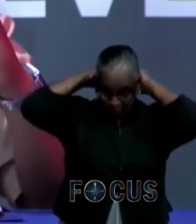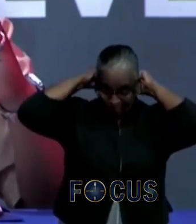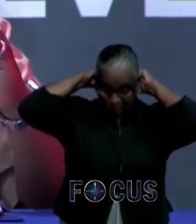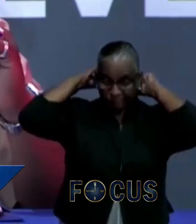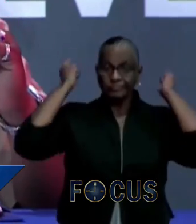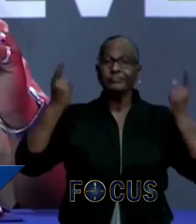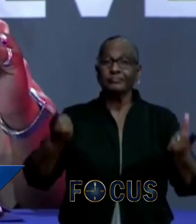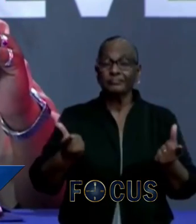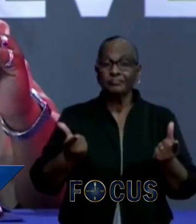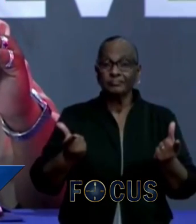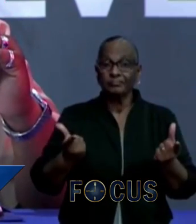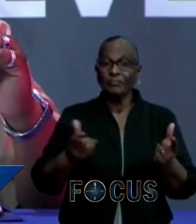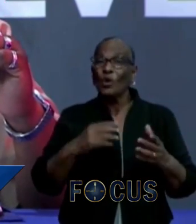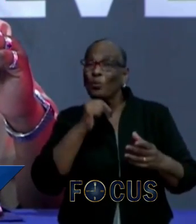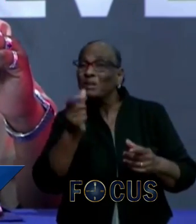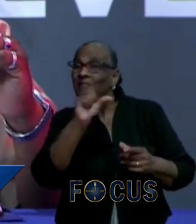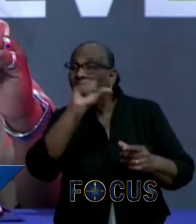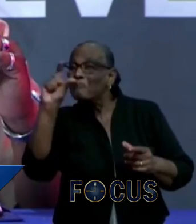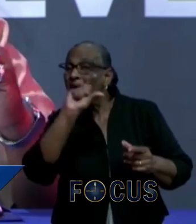wang, sanasani?